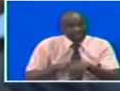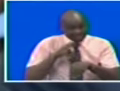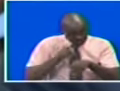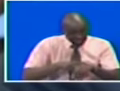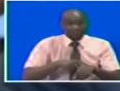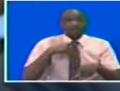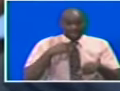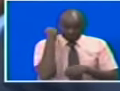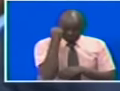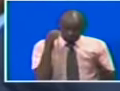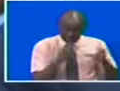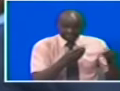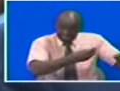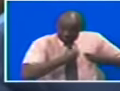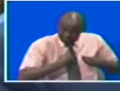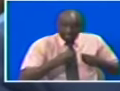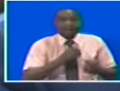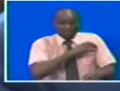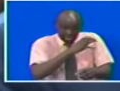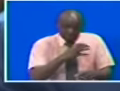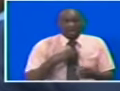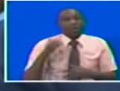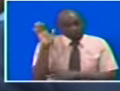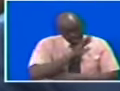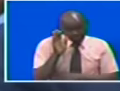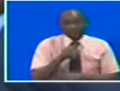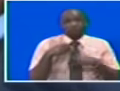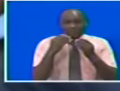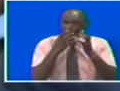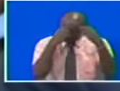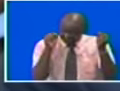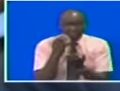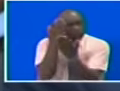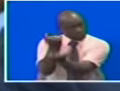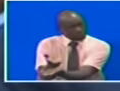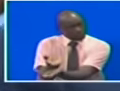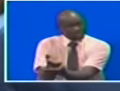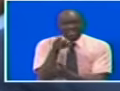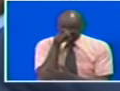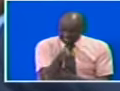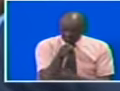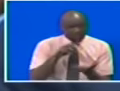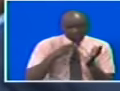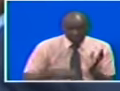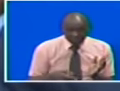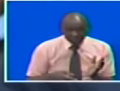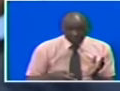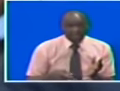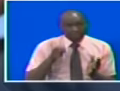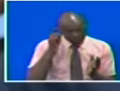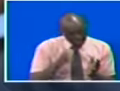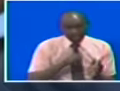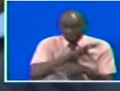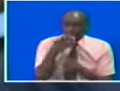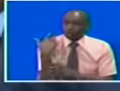uwezo huo kwa kwamba Wiper sasa safari hii ndio itapeana presidential candidate, basi lazima stakabadhi